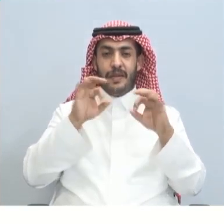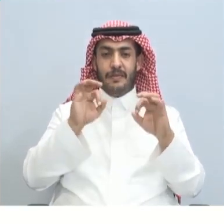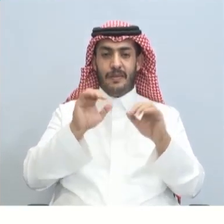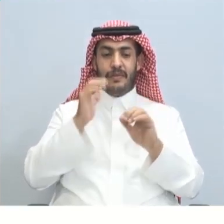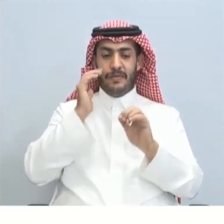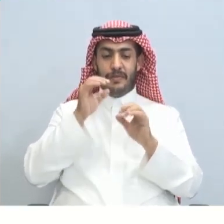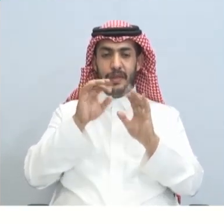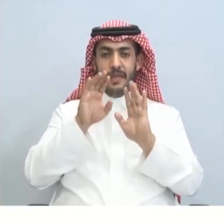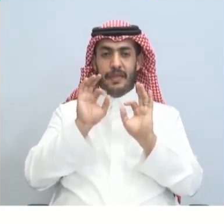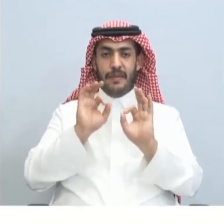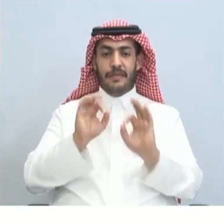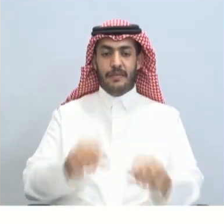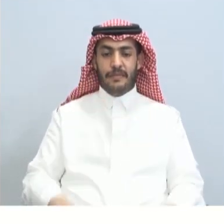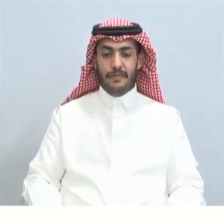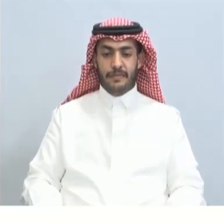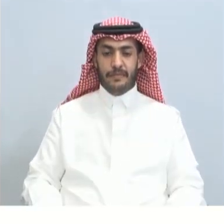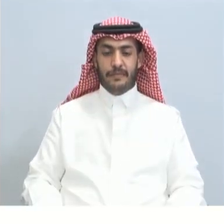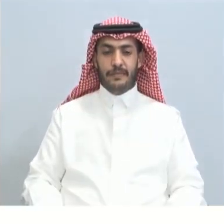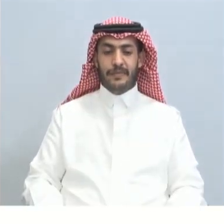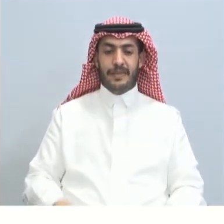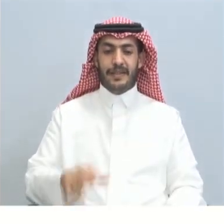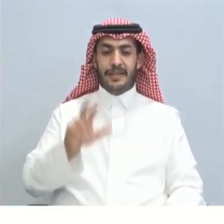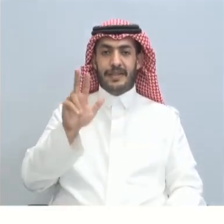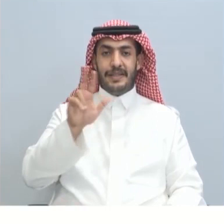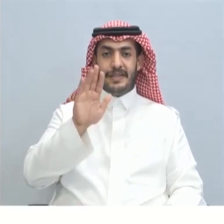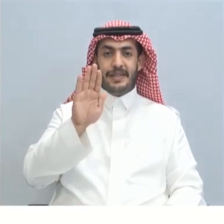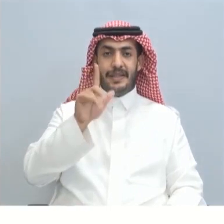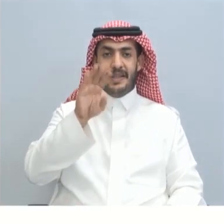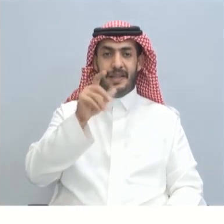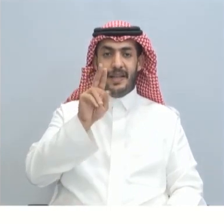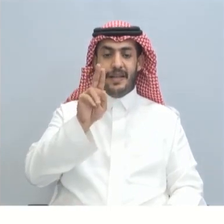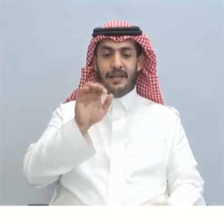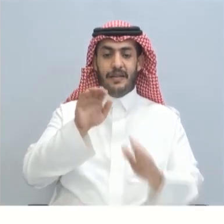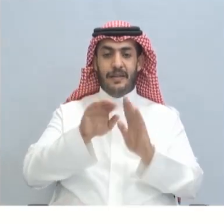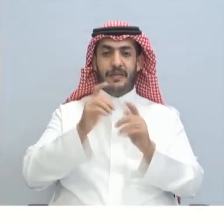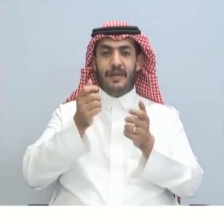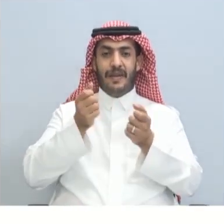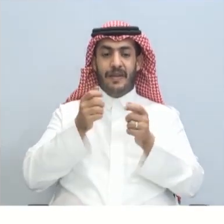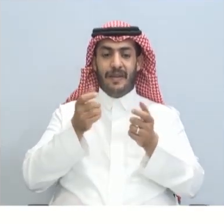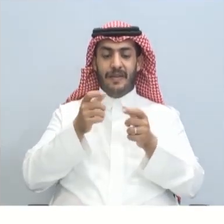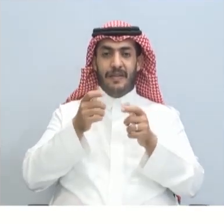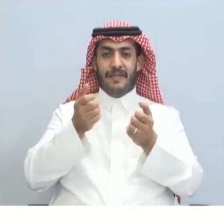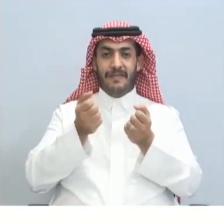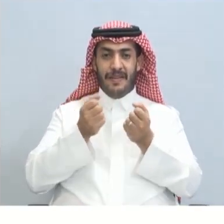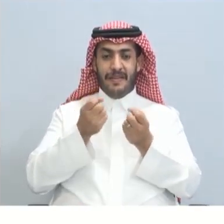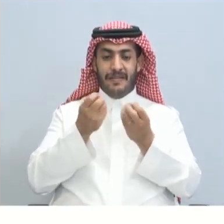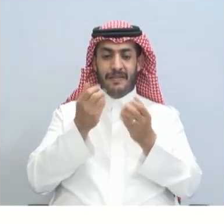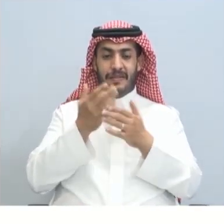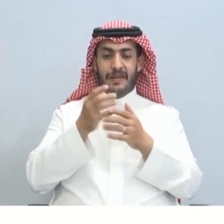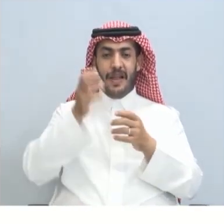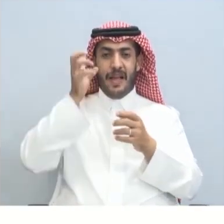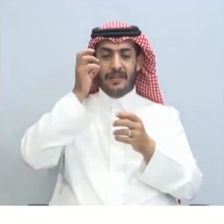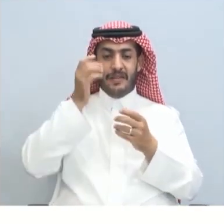الحره الطبيعيه في السيليكات تستخدم في نوافذ الافران والاحجار